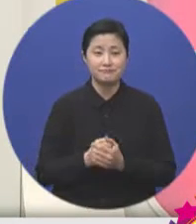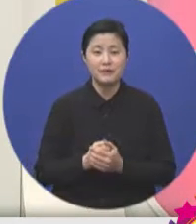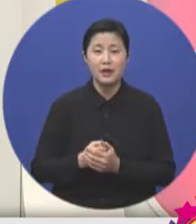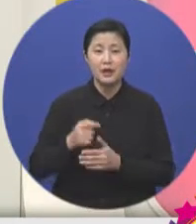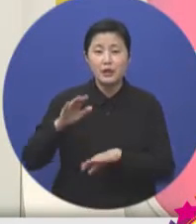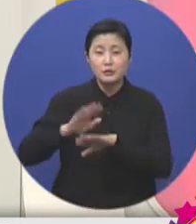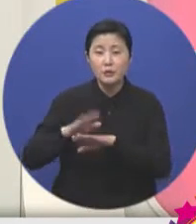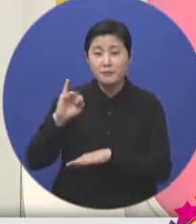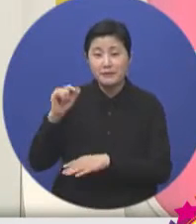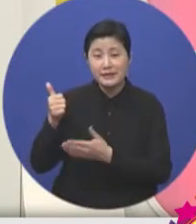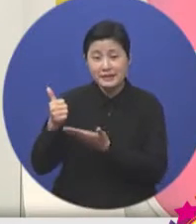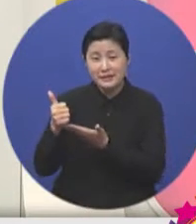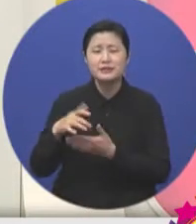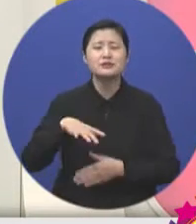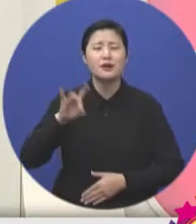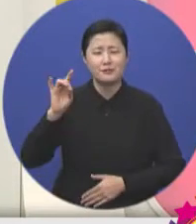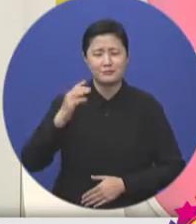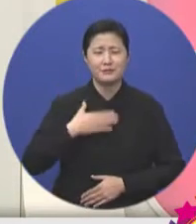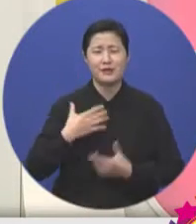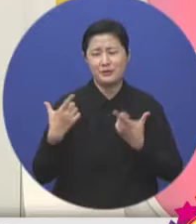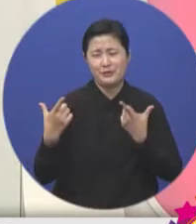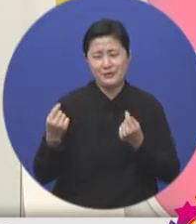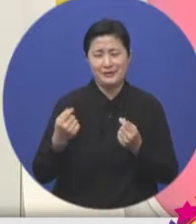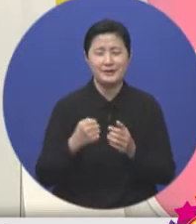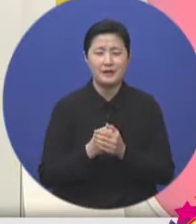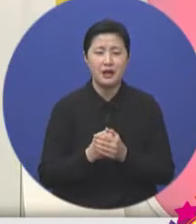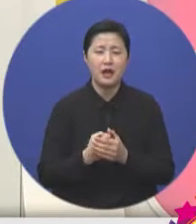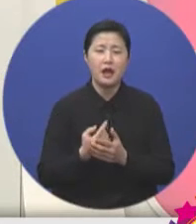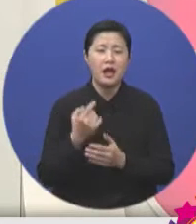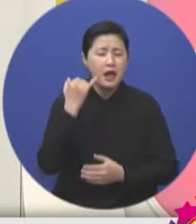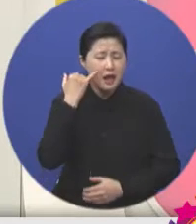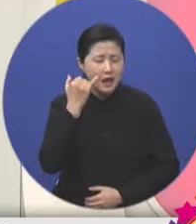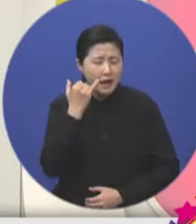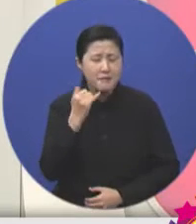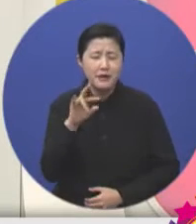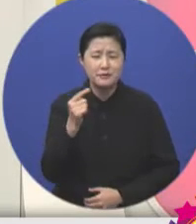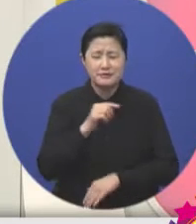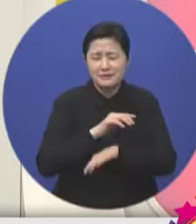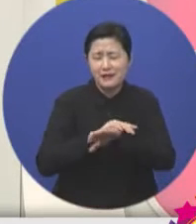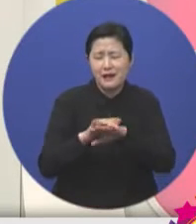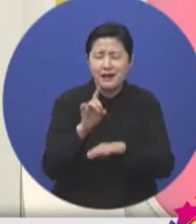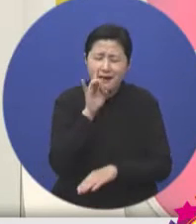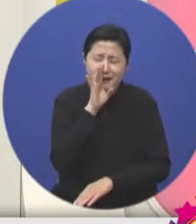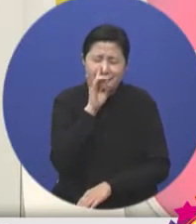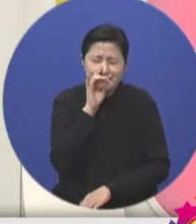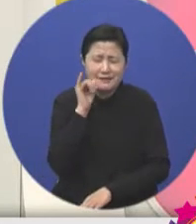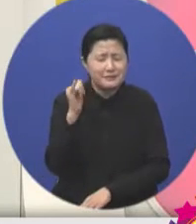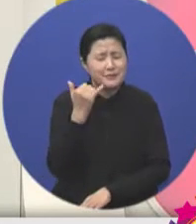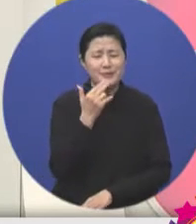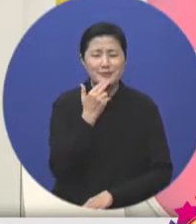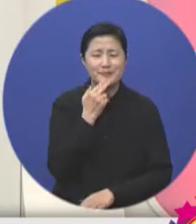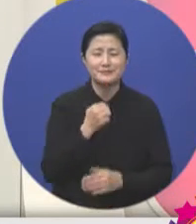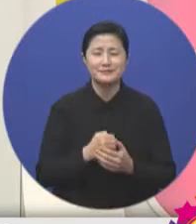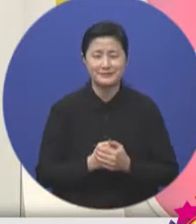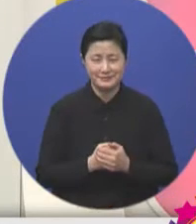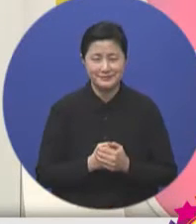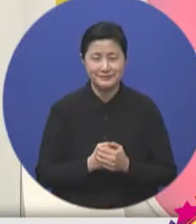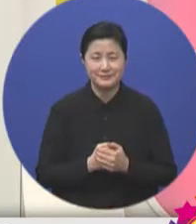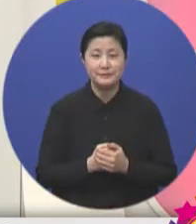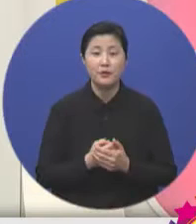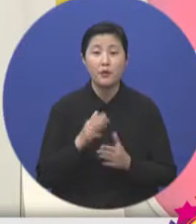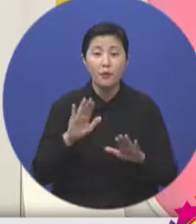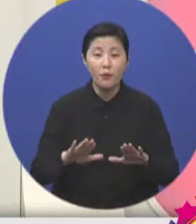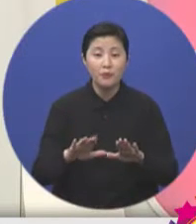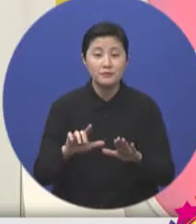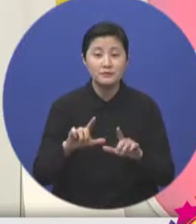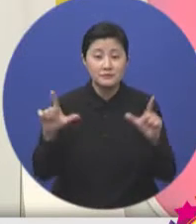걸리더라고. 나도 저 해봐도 처음이라 잘 안 걸리더라고요. 그래도 네.